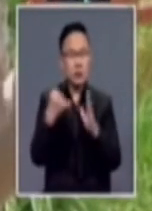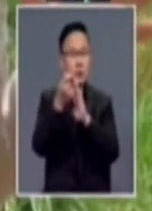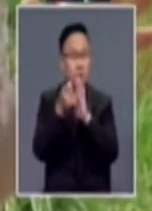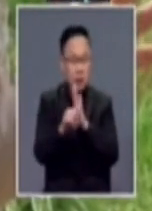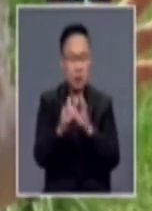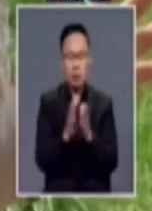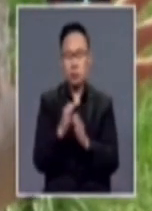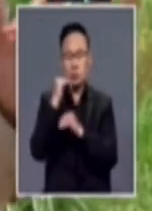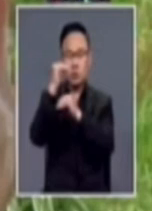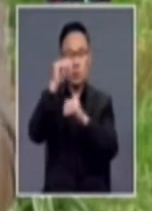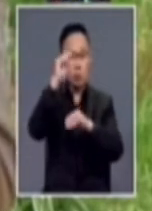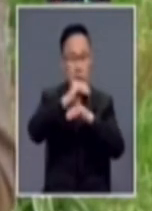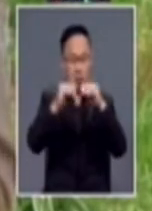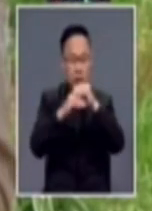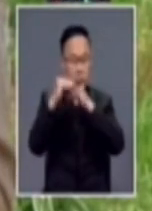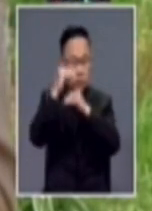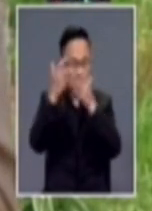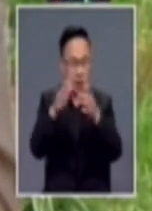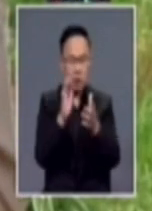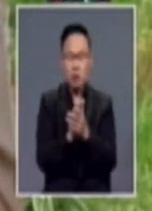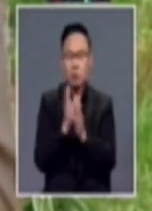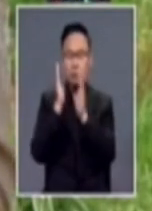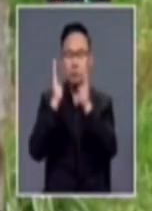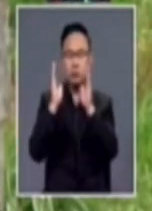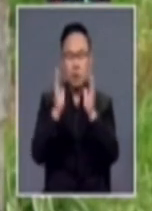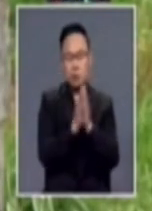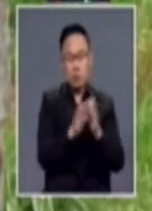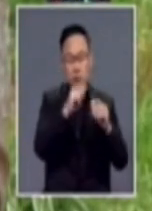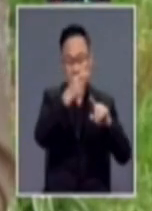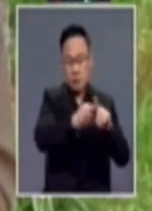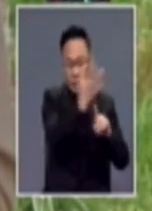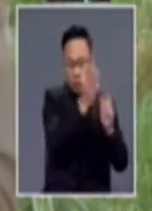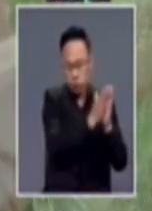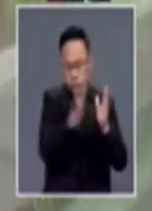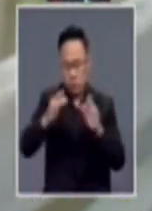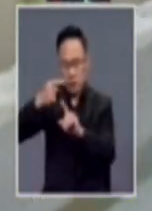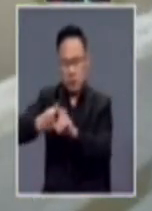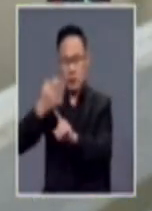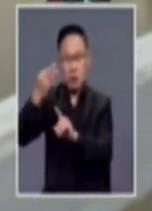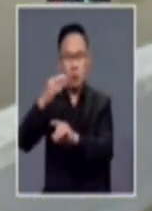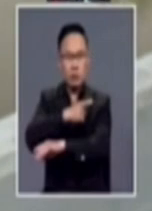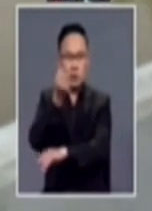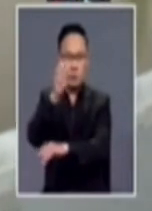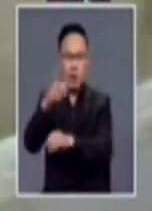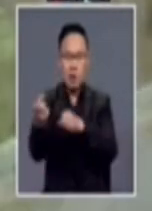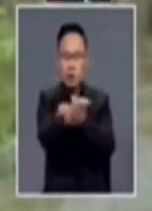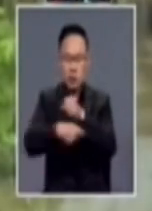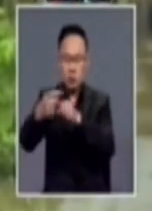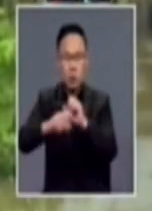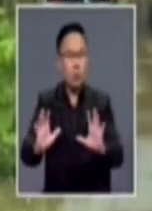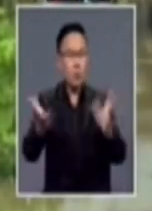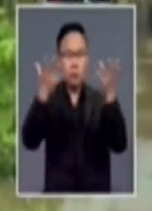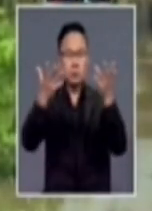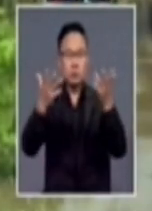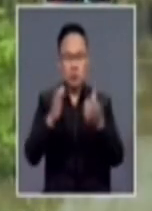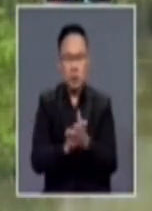ที่ที่กำหนดโครงการเนี่ยนะครับจะต้องเก็บเกี่ยวให้แล้วเสร็จภายในวันที่15กันยาเพราะนั้นเราก็จะผันน้ำจากในลุ่ม